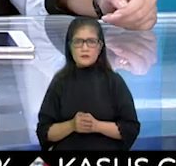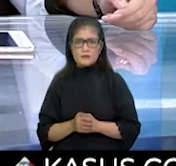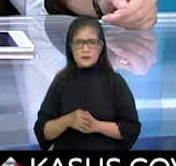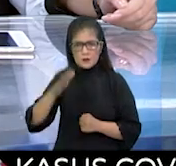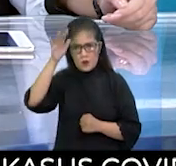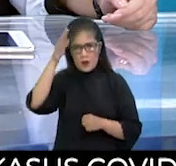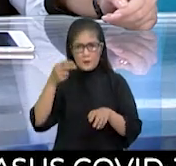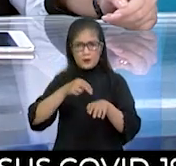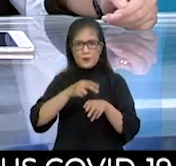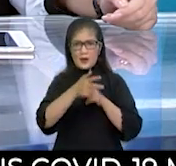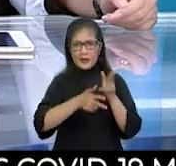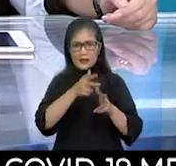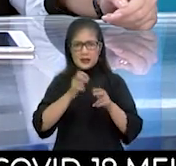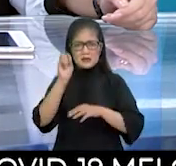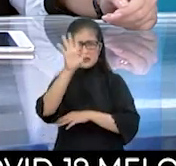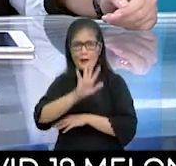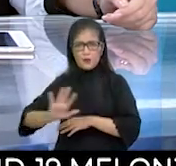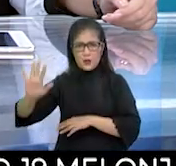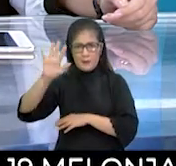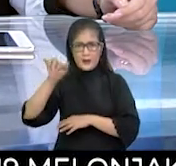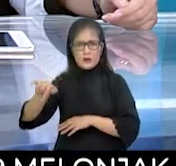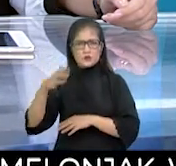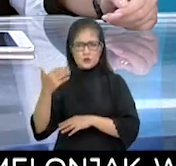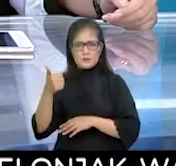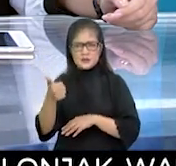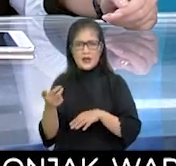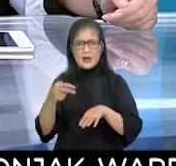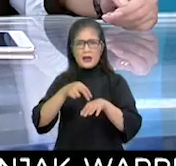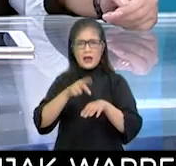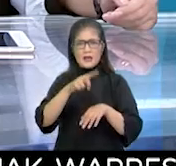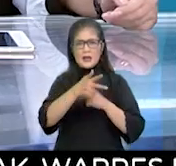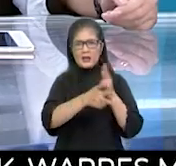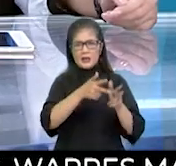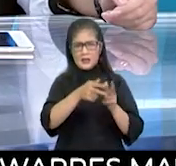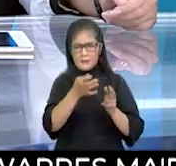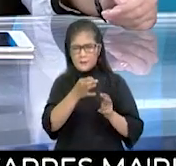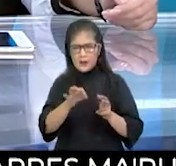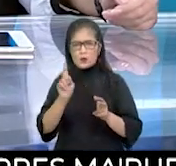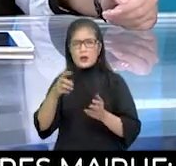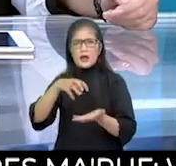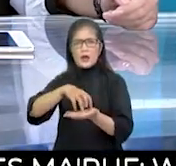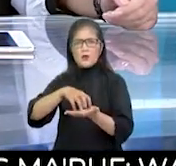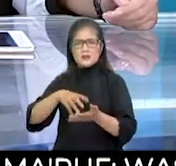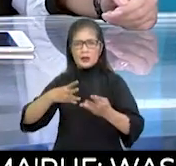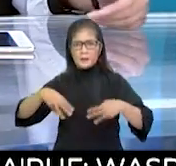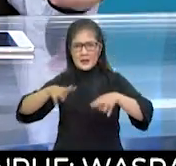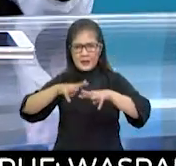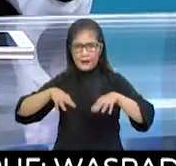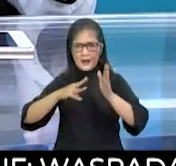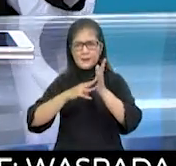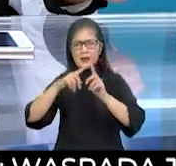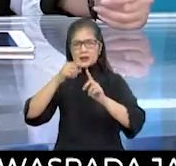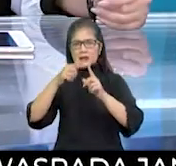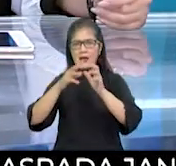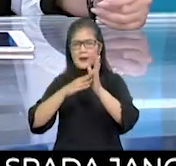Pengguna KRL Jabodetabek saat ini sudah bisa naik dan berhenti di stasiun KRL baru yang berada di kawasan Matraman, Jakarta Timur.